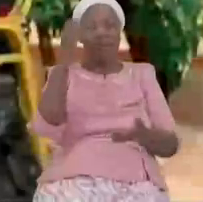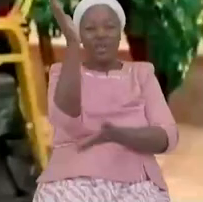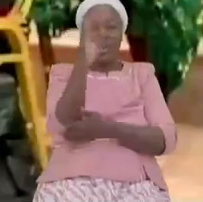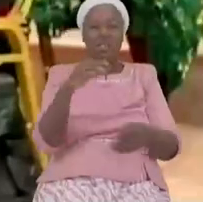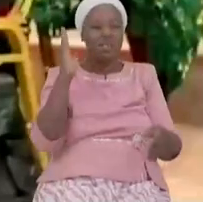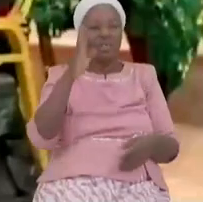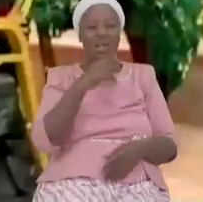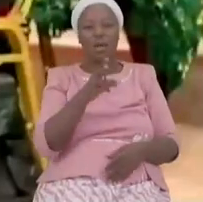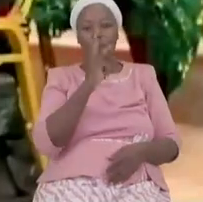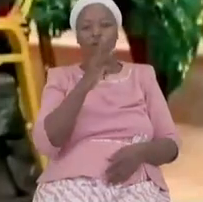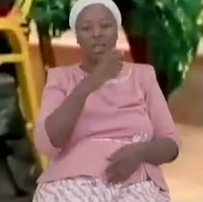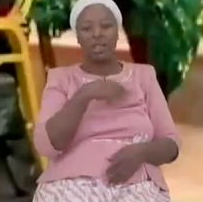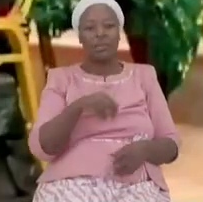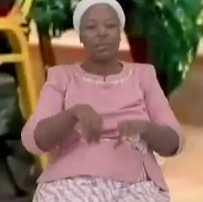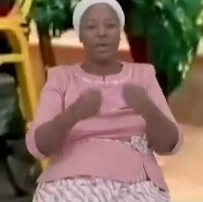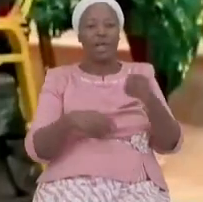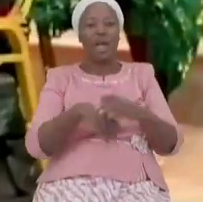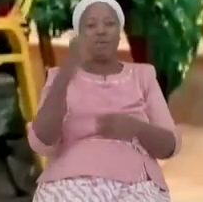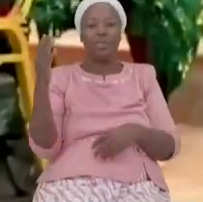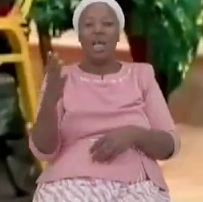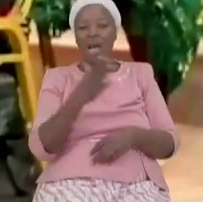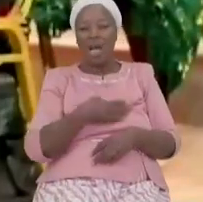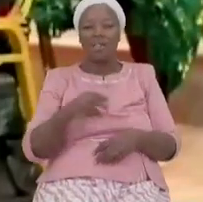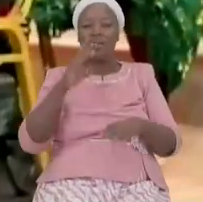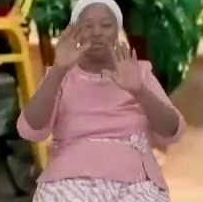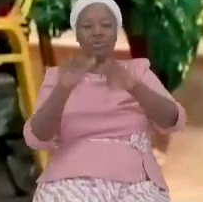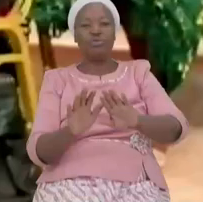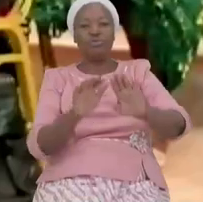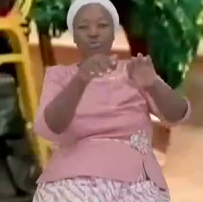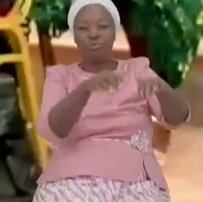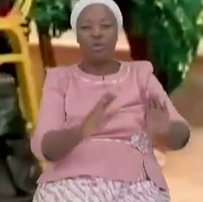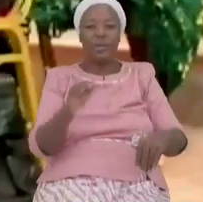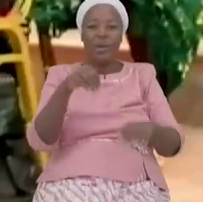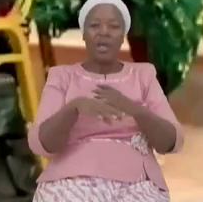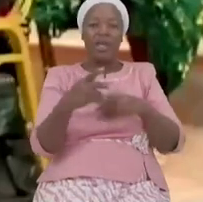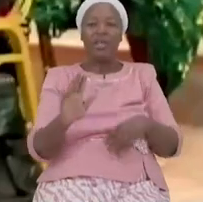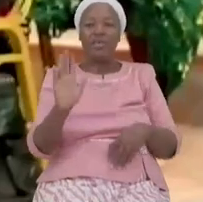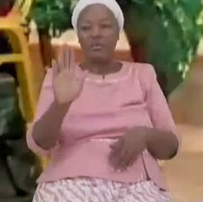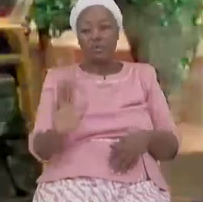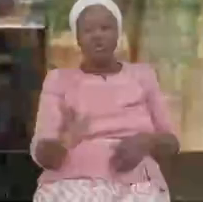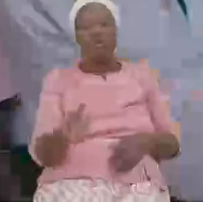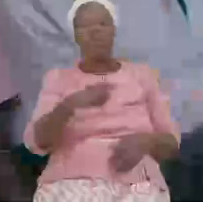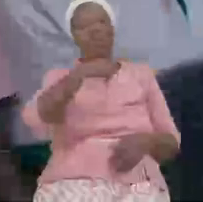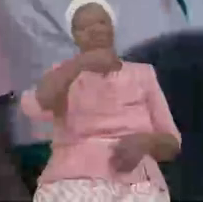désert et des ruisseaux dans la solitude.